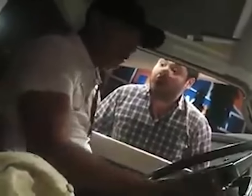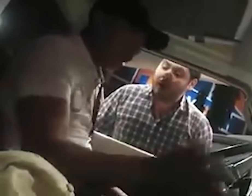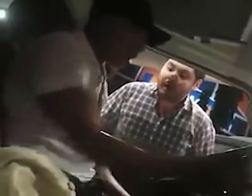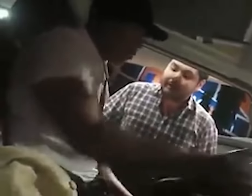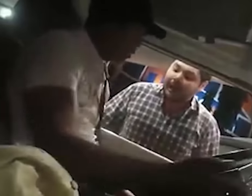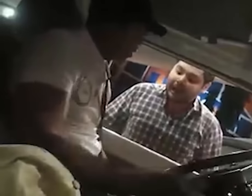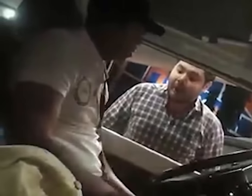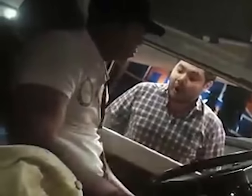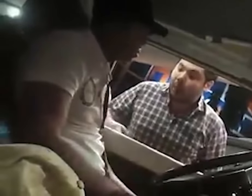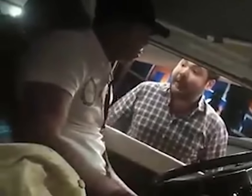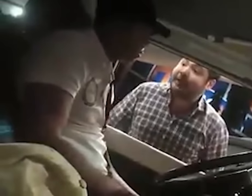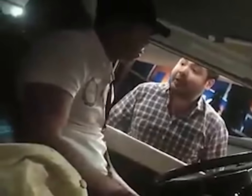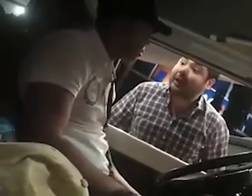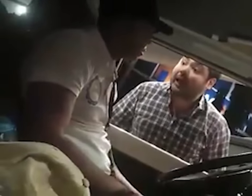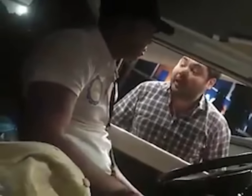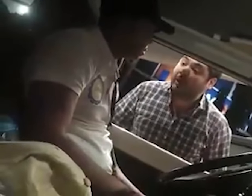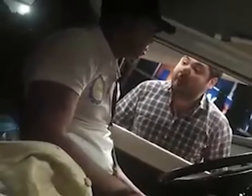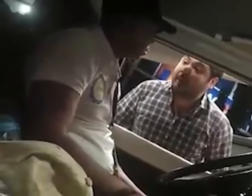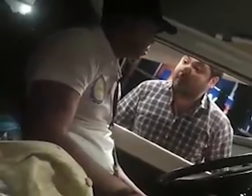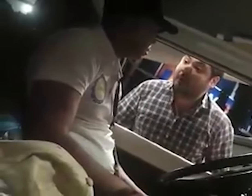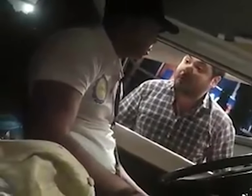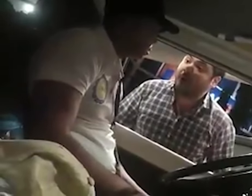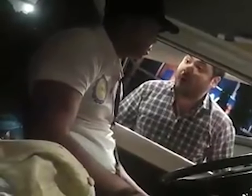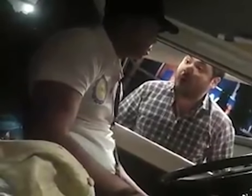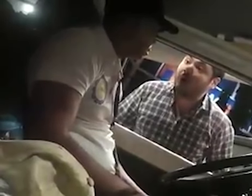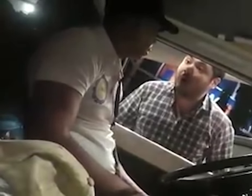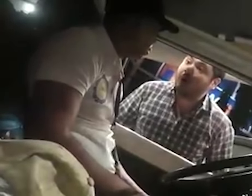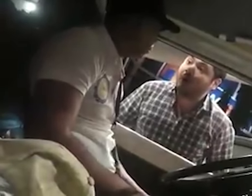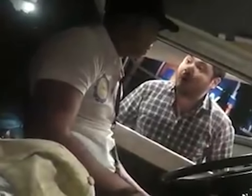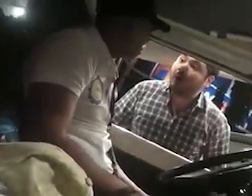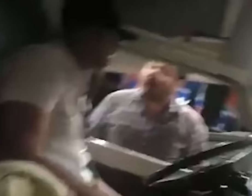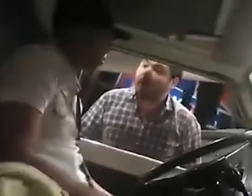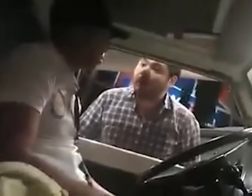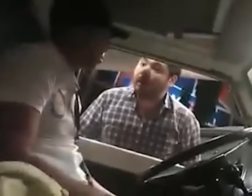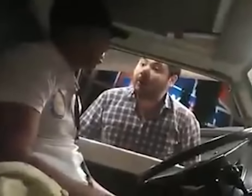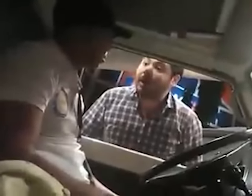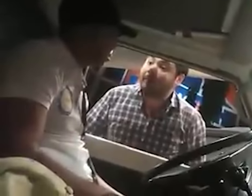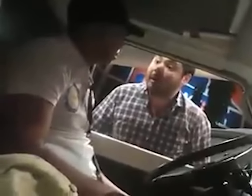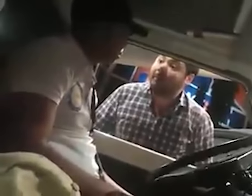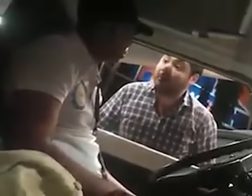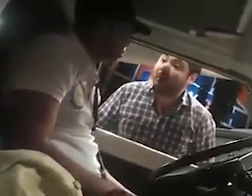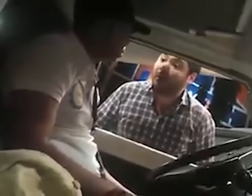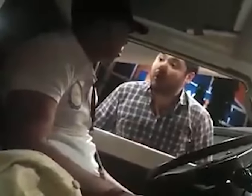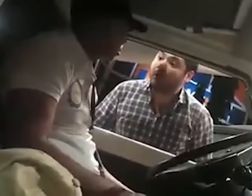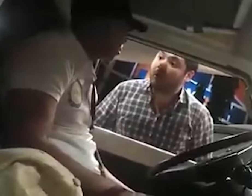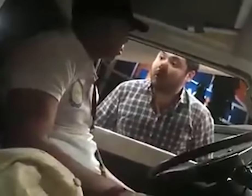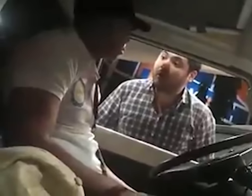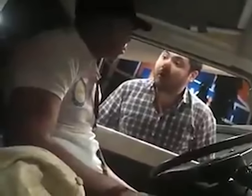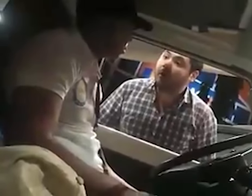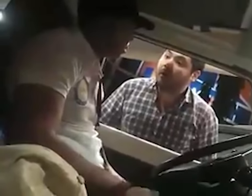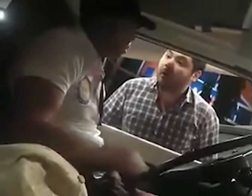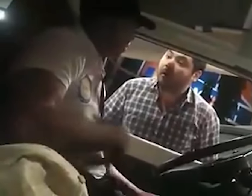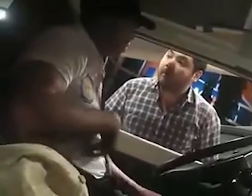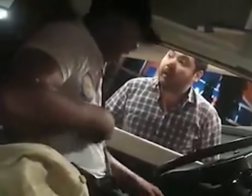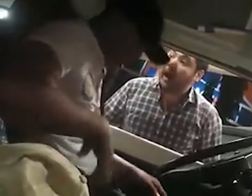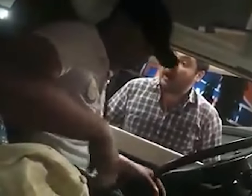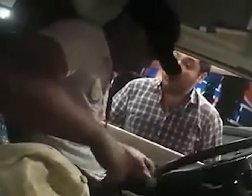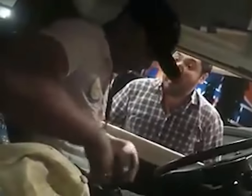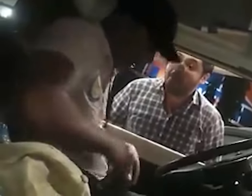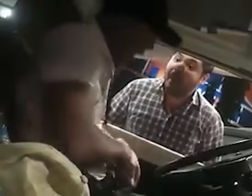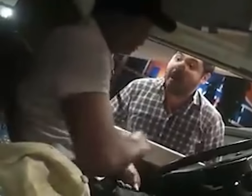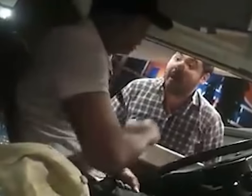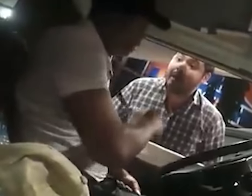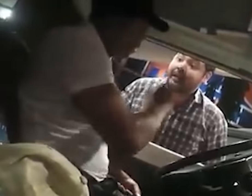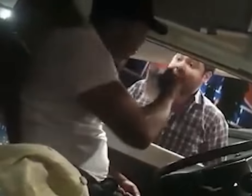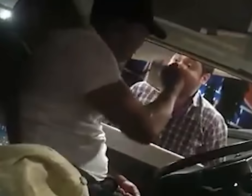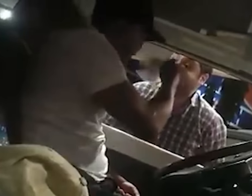ng boss mo? Ano mo? Operator ka lang. Anong number ng boss mo? Anong operator? Anong number ng boss mo? Binato mo kami!